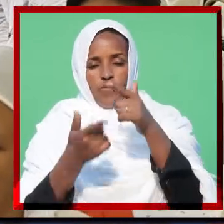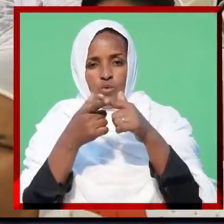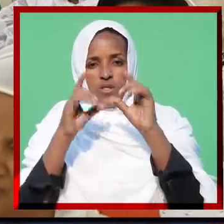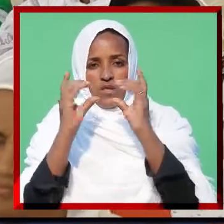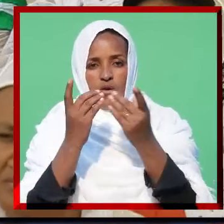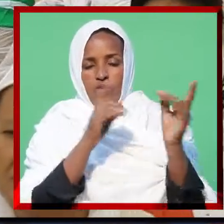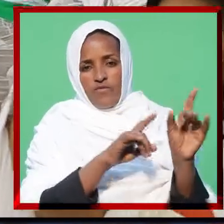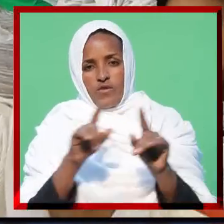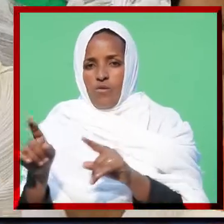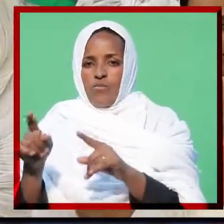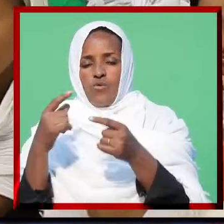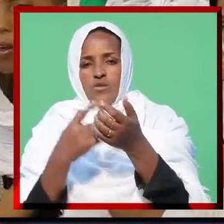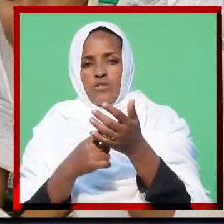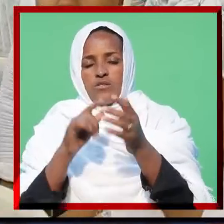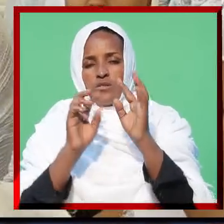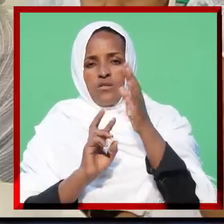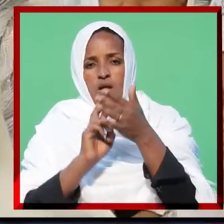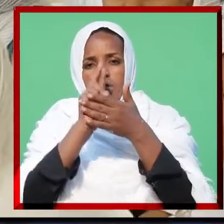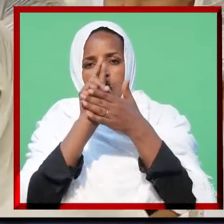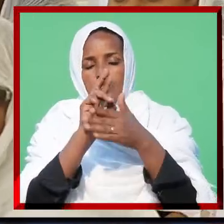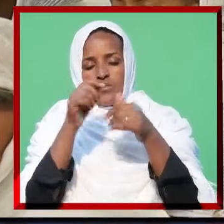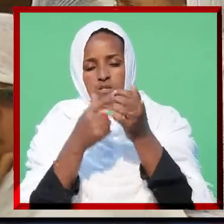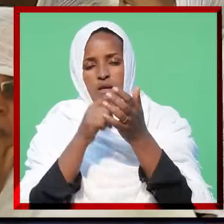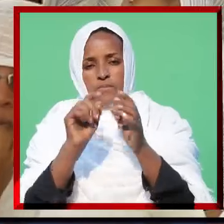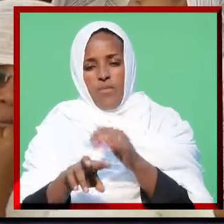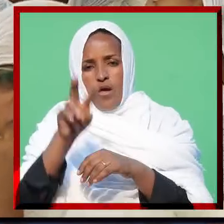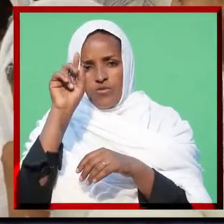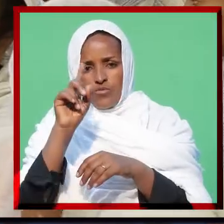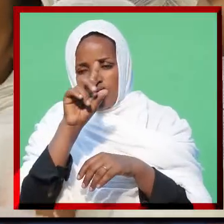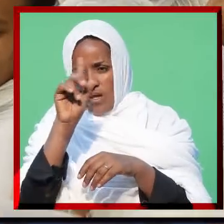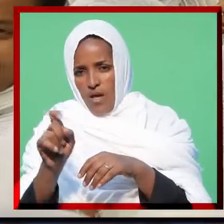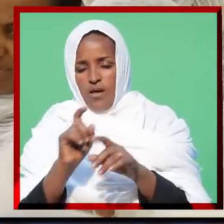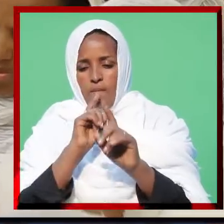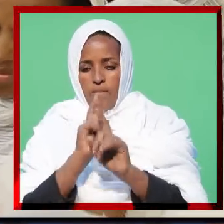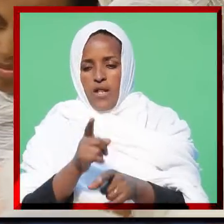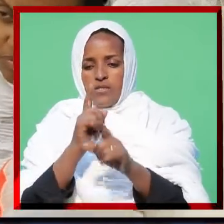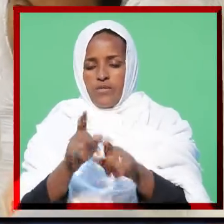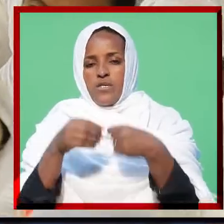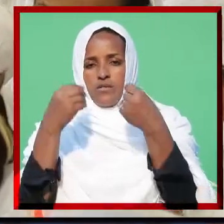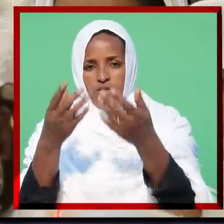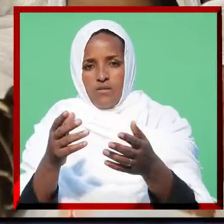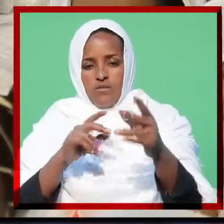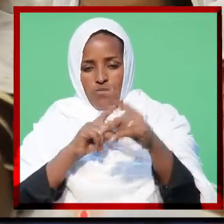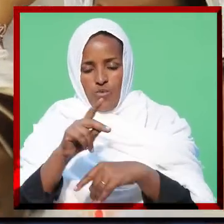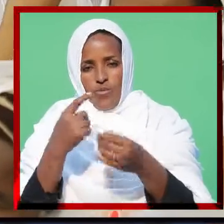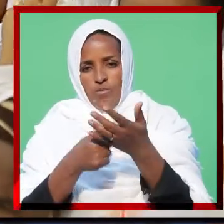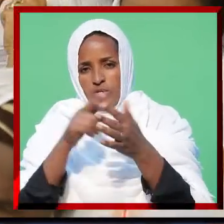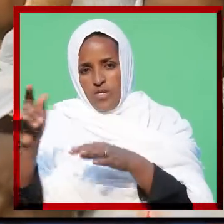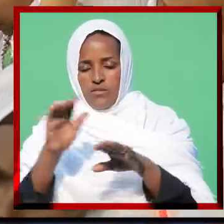በሁለተኛው ክፍል ደግሞ እነዚህ ታድሶ መናፍቃን ስለሚያነሷቸው ጥያቄዎች ምላሽ የሰጠበትን መርሃ ግብር